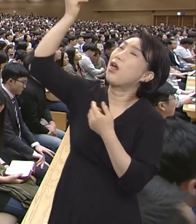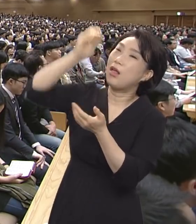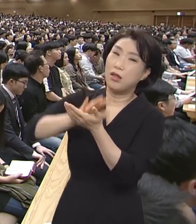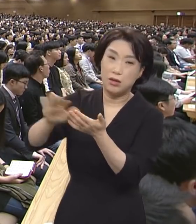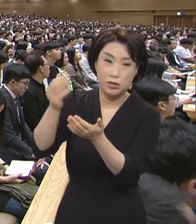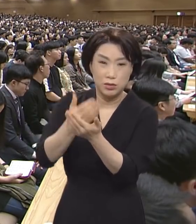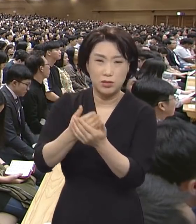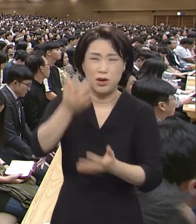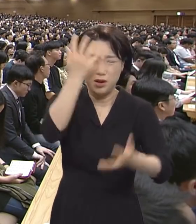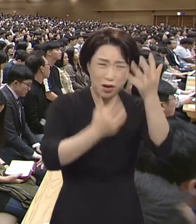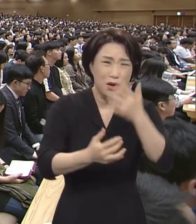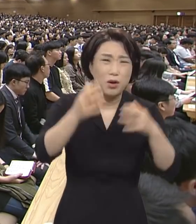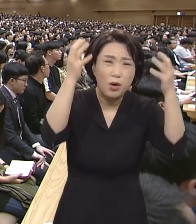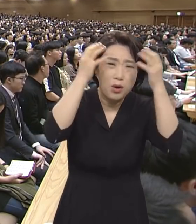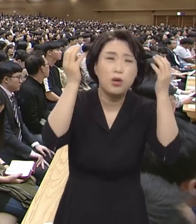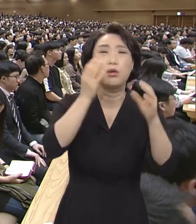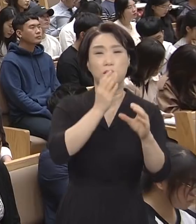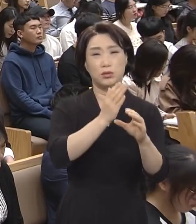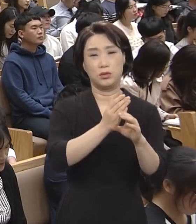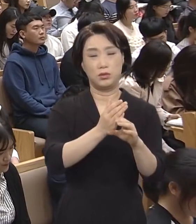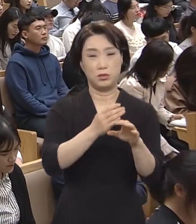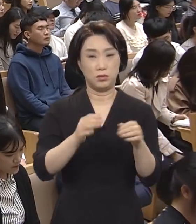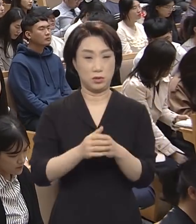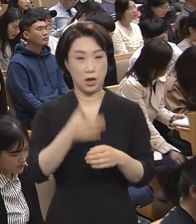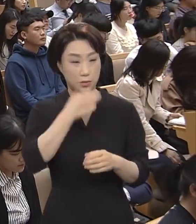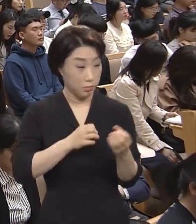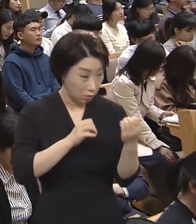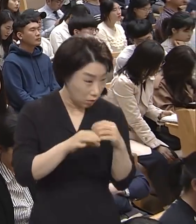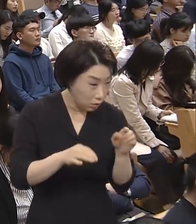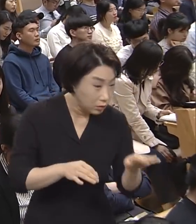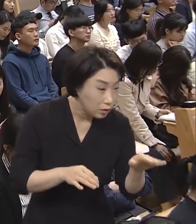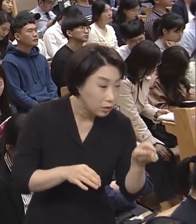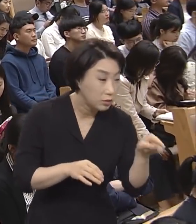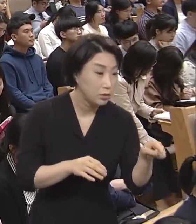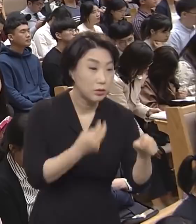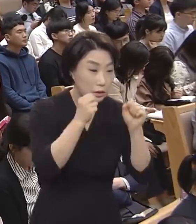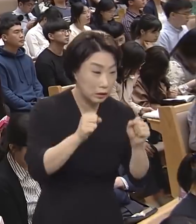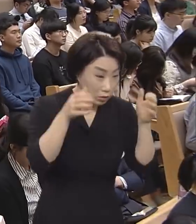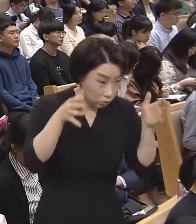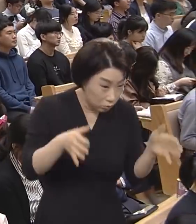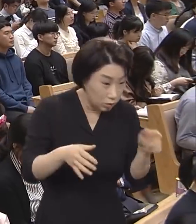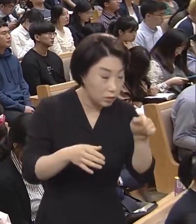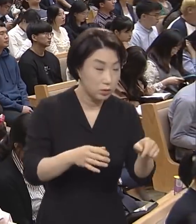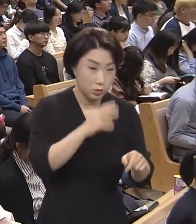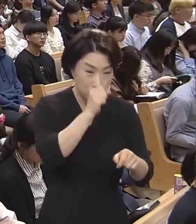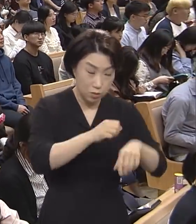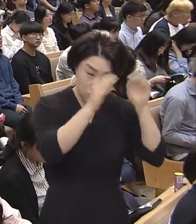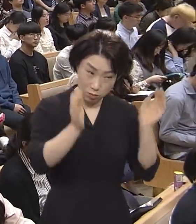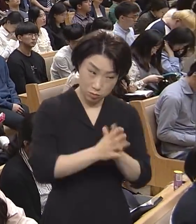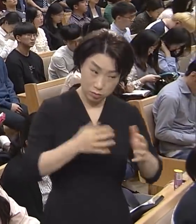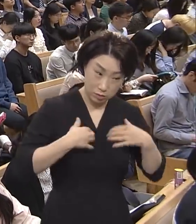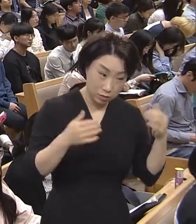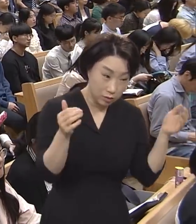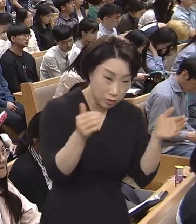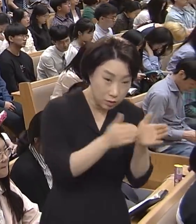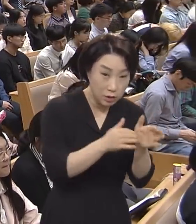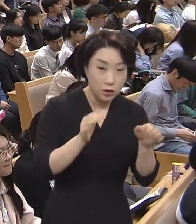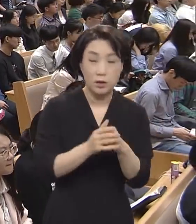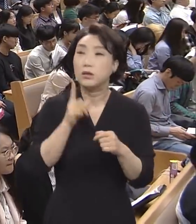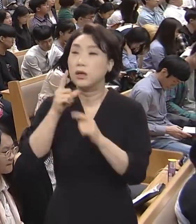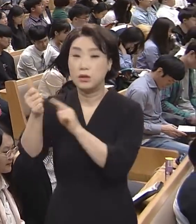이 불꽃 가운데서 고민하나이다 아브라함이 가루되 얘 너는 살았을 때에 내 좋은 것을 받았고